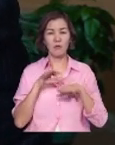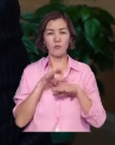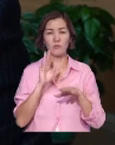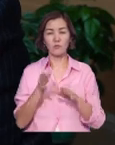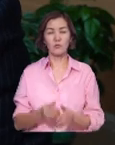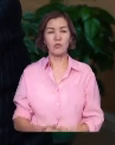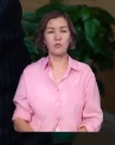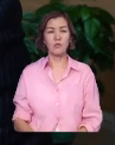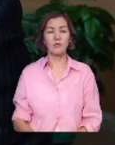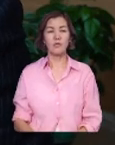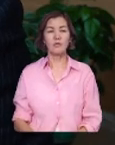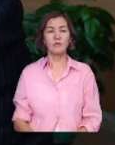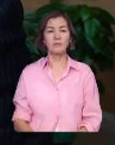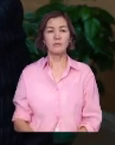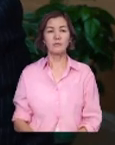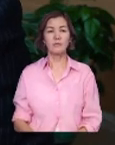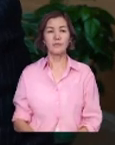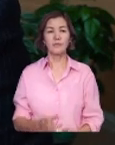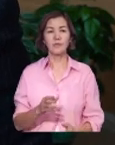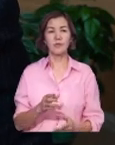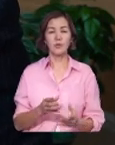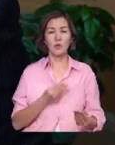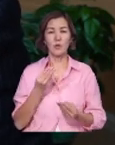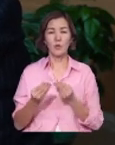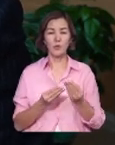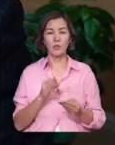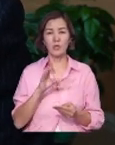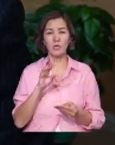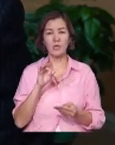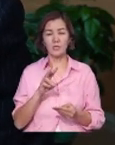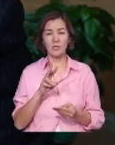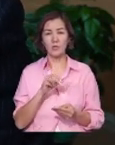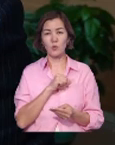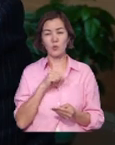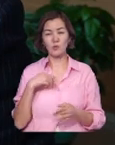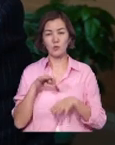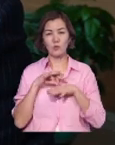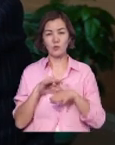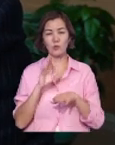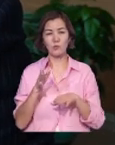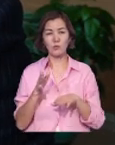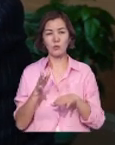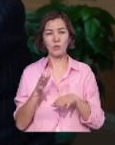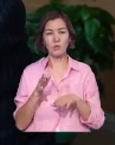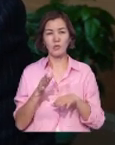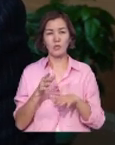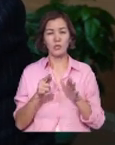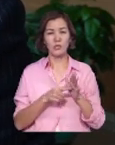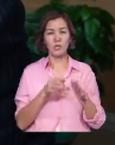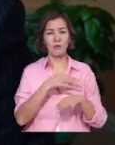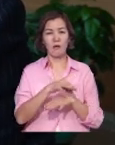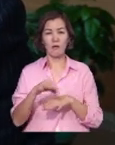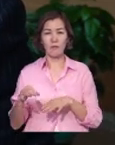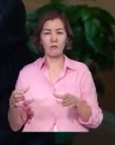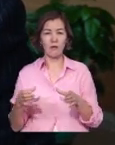боламыз. Ойынды Есенел Өкеннің өзі жүргізеді. Қазіргі таңда 7 аймақтан